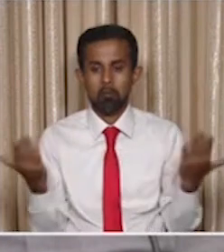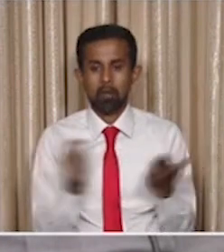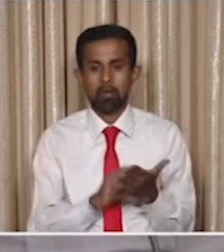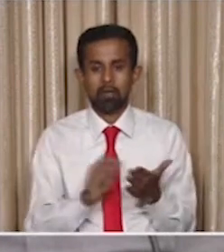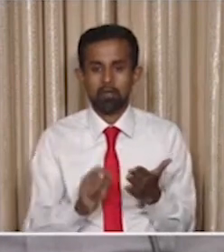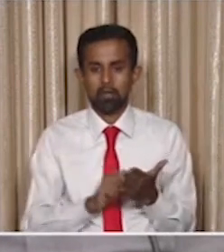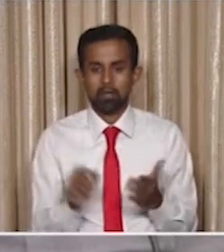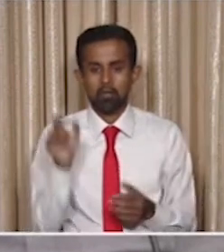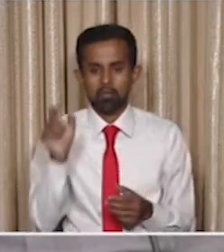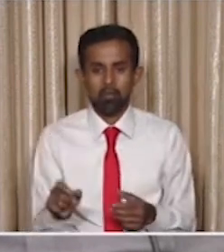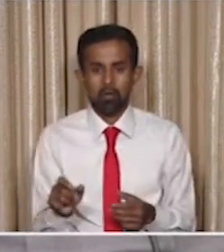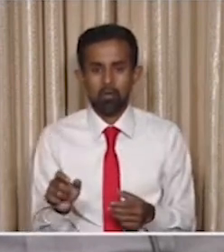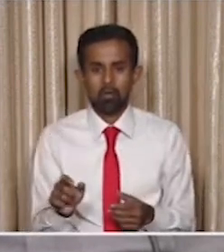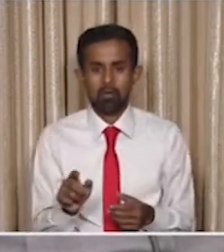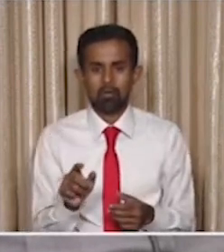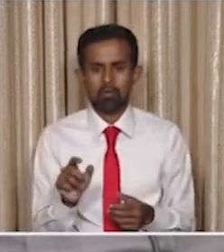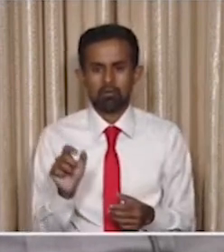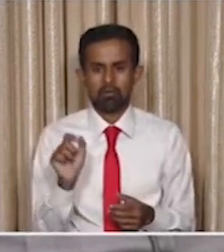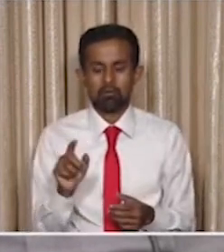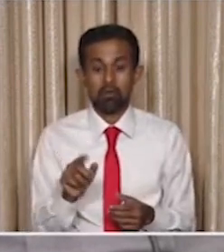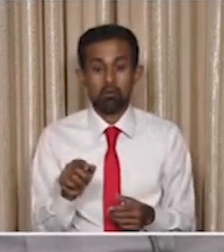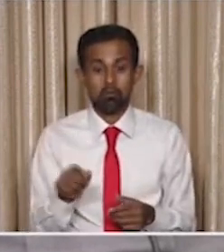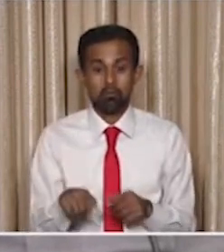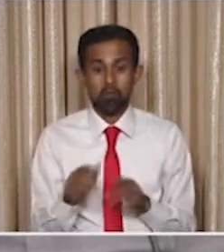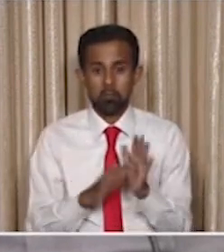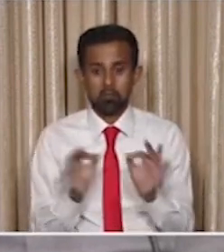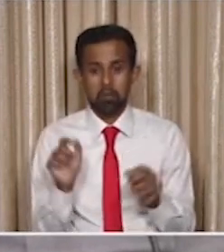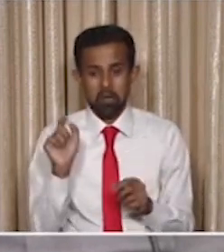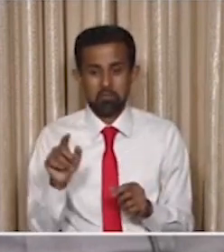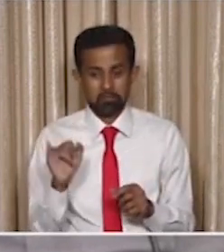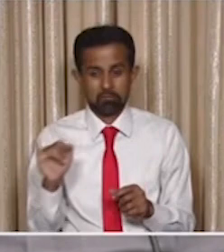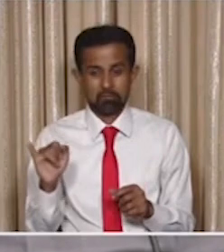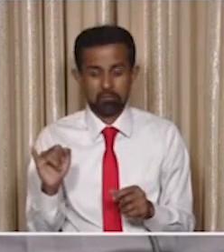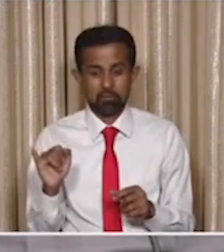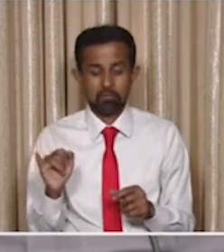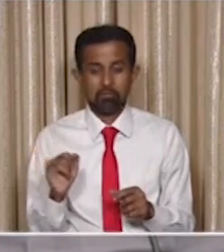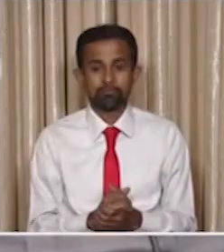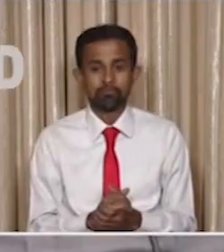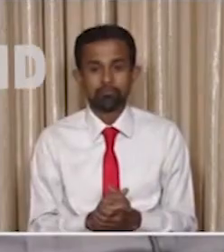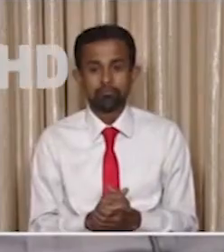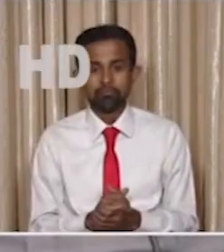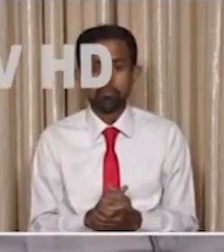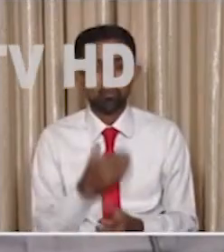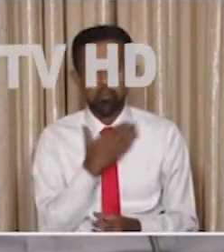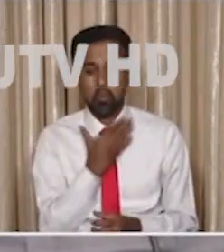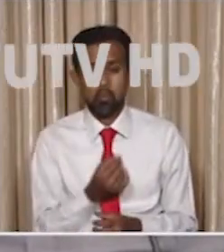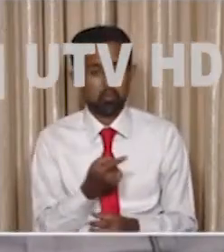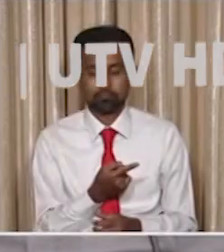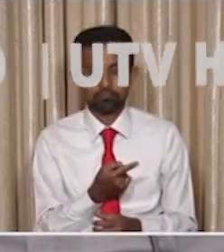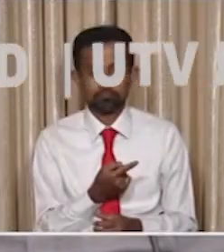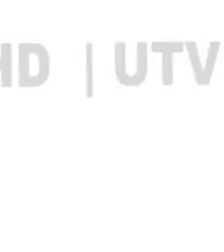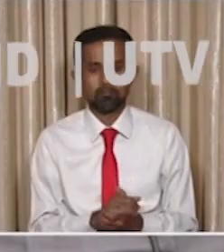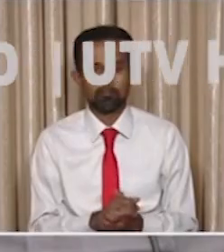මට මාධ්‍යවේදියා කියන්නත් බෑ. මේකට වෙන මොකක් හරි නමක් තමයි මේ වගේ මාධ්‍යවේදින්ට දාන්න ඕනේ. මේ අපේ මාධ්‍යවේදින්ට ගෞරවයක් වෙන නිසා මේක පට්ටපල් බොරුවක් වාර්තා